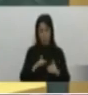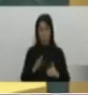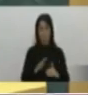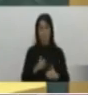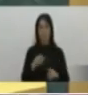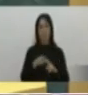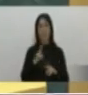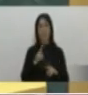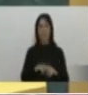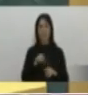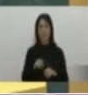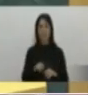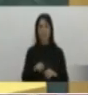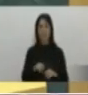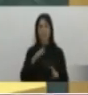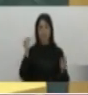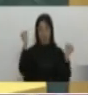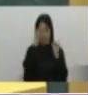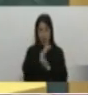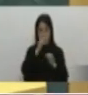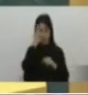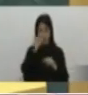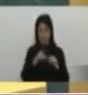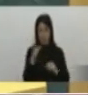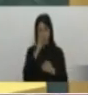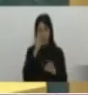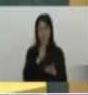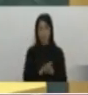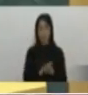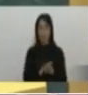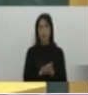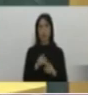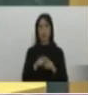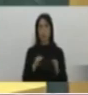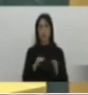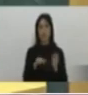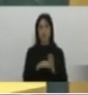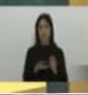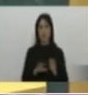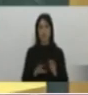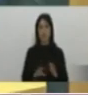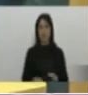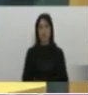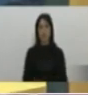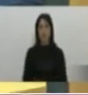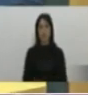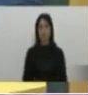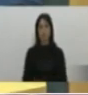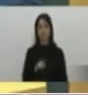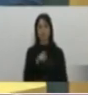იმიჯი? შელახა იმ მთავრობამ, რომელსაც არ აქვს არათარი უნარი, რომ იფიქროს ხალხზე,